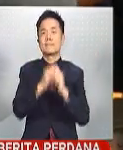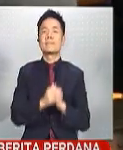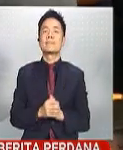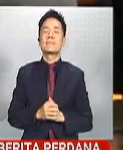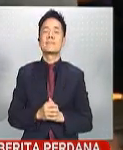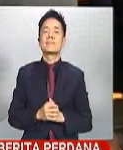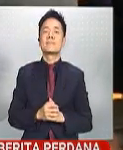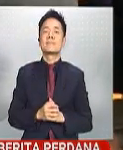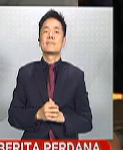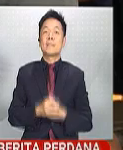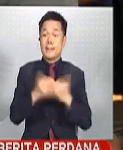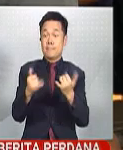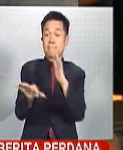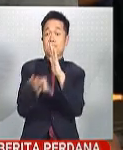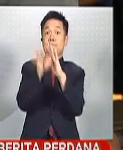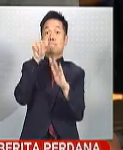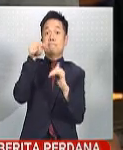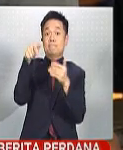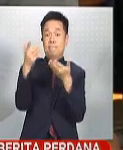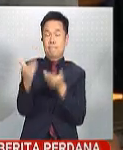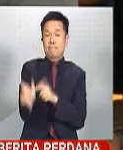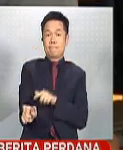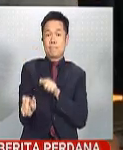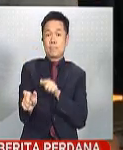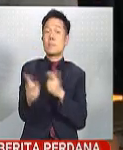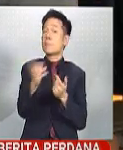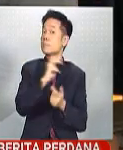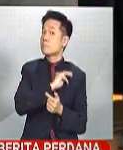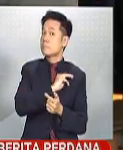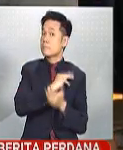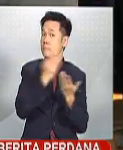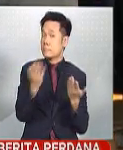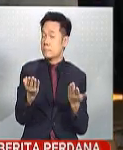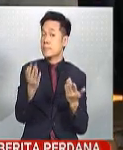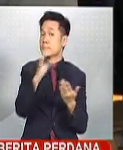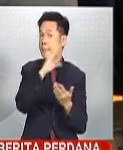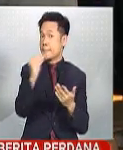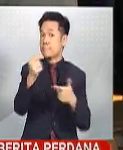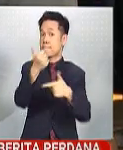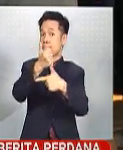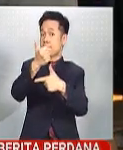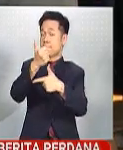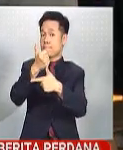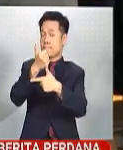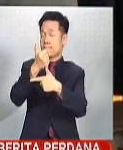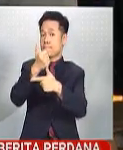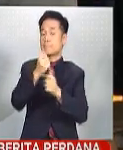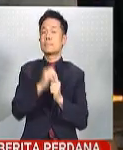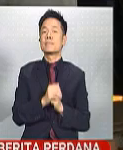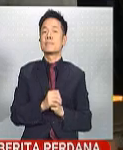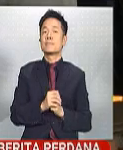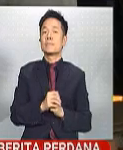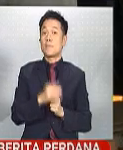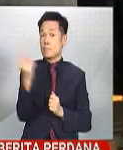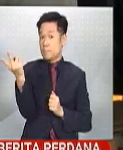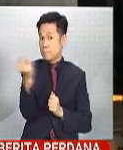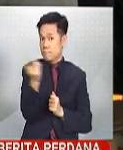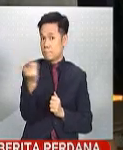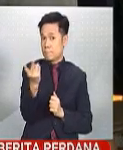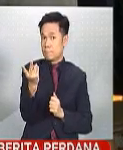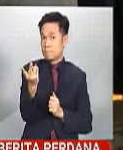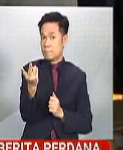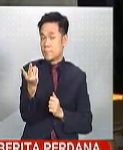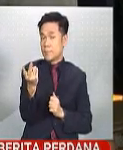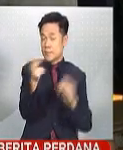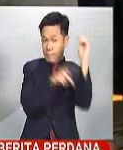Bahawa pelantikan menteri dan timbalan menteri kepada ahli-ahli orang